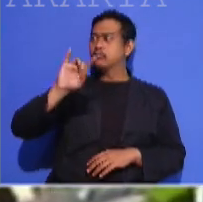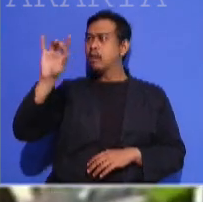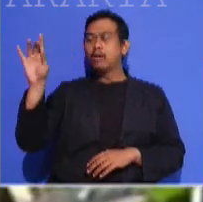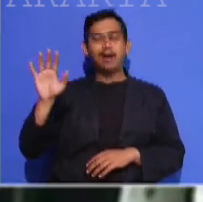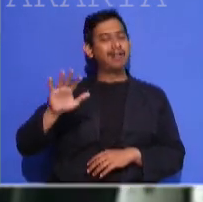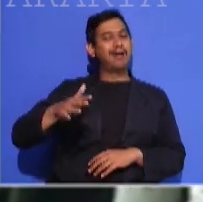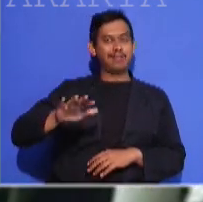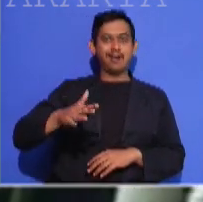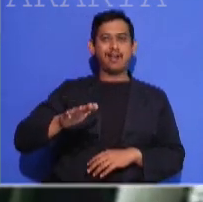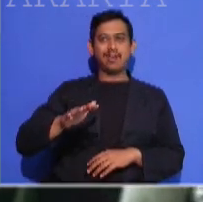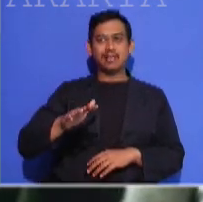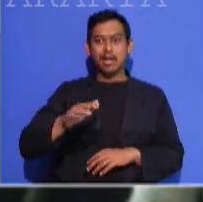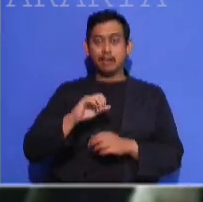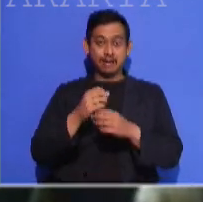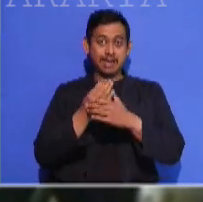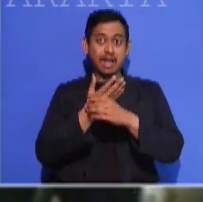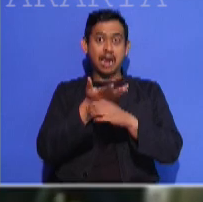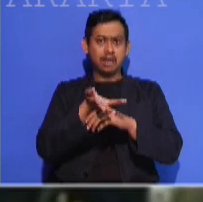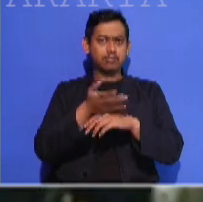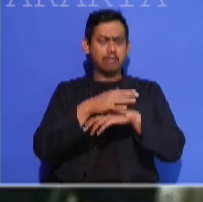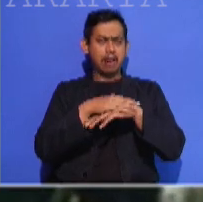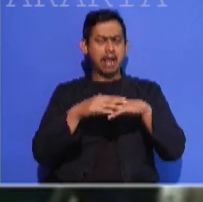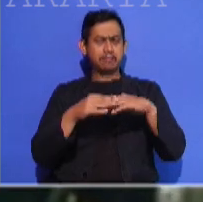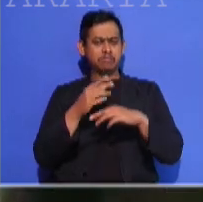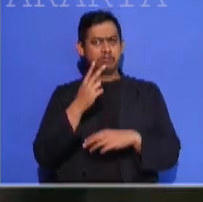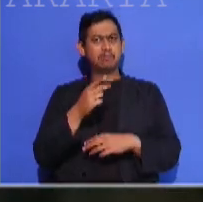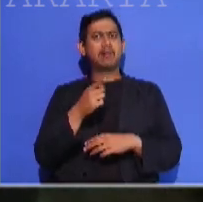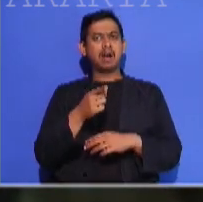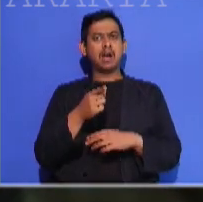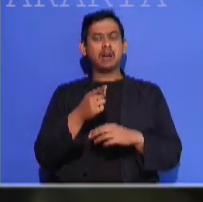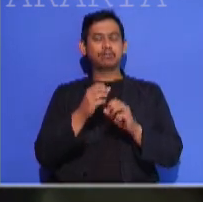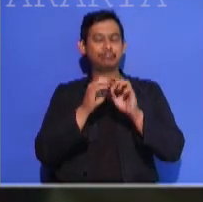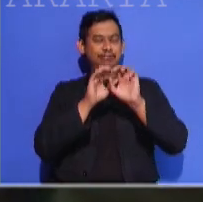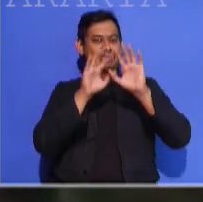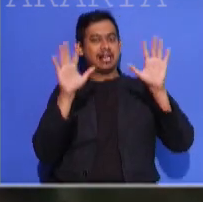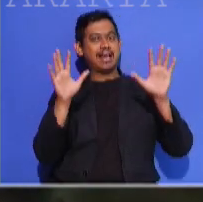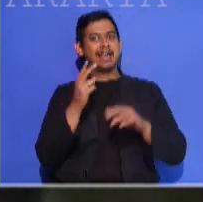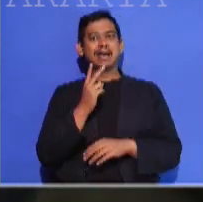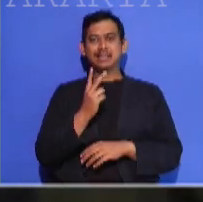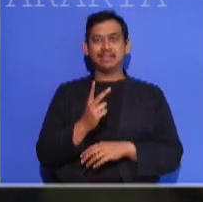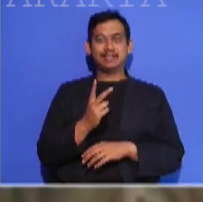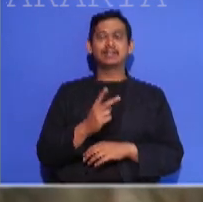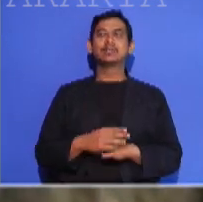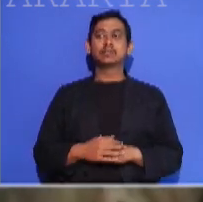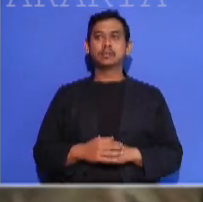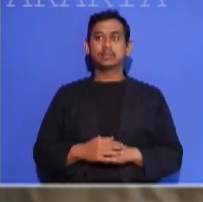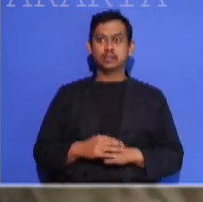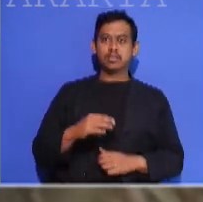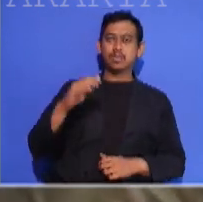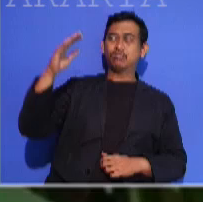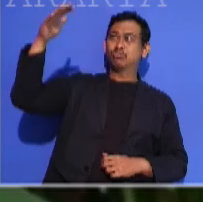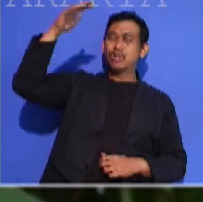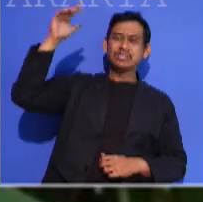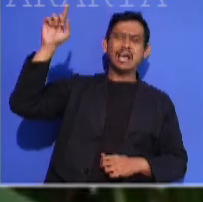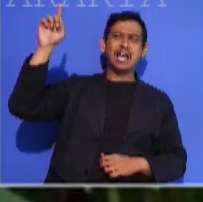ing Parden Menoreh menika ugi gadhah ciri mirunggan sarta sekaripun ingkang endah. Emanipun jalaran kawontenan cuaca menapa dene tetiang ingkang